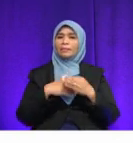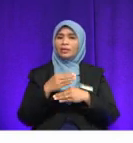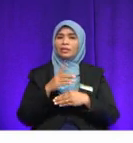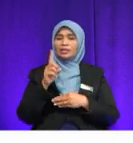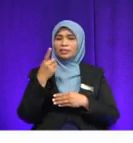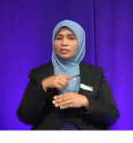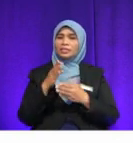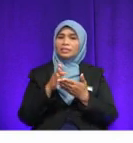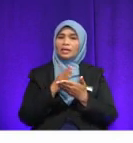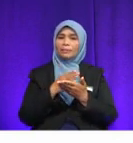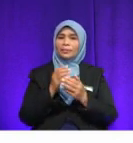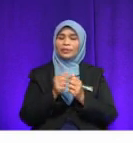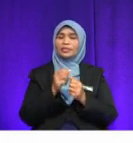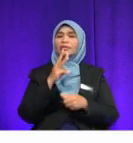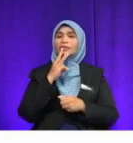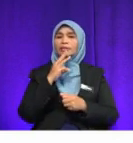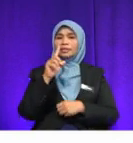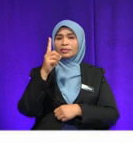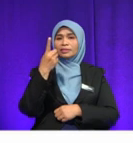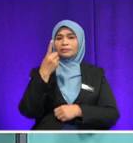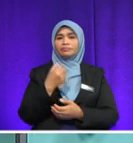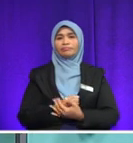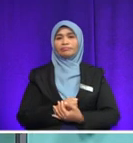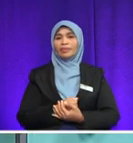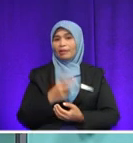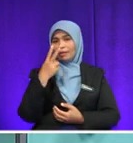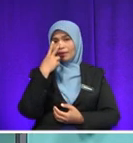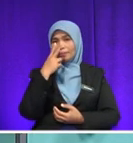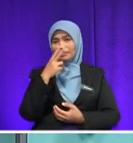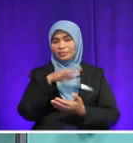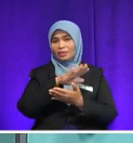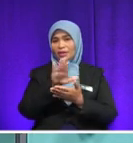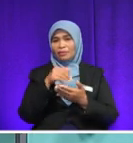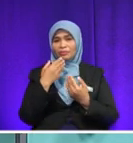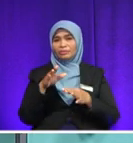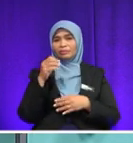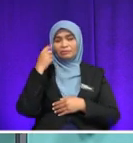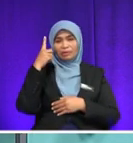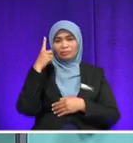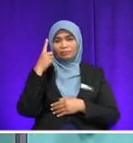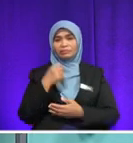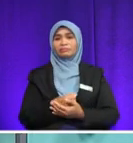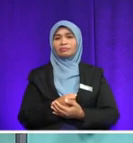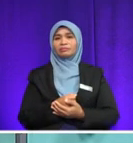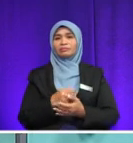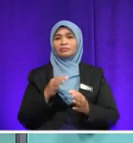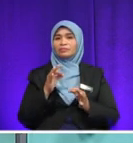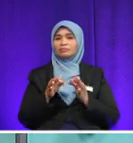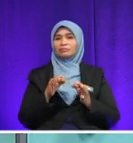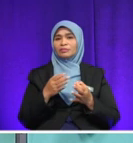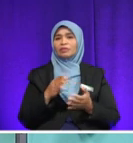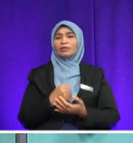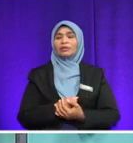disapu dengan air saja Oke nampaknya semuanya sudah paham apabila kita paham baca biasalah